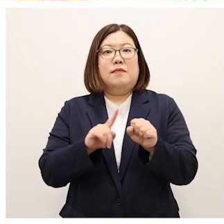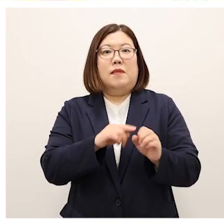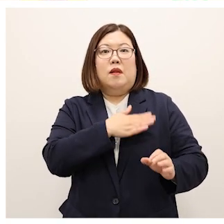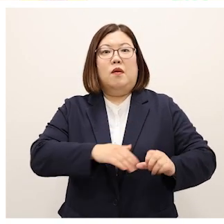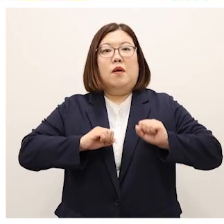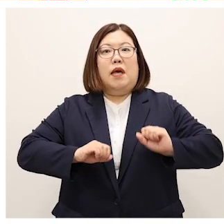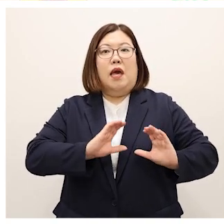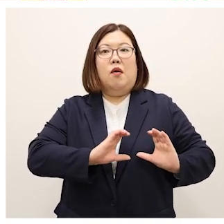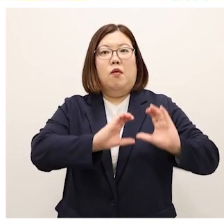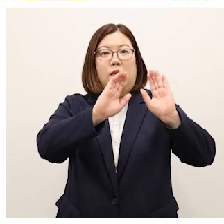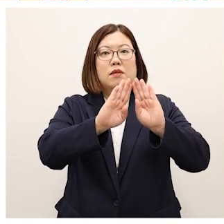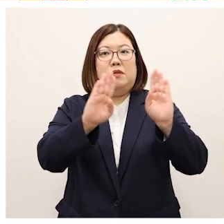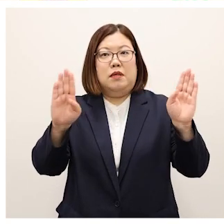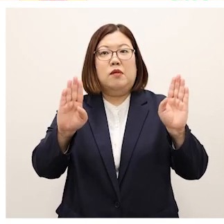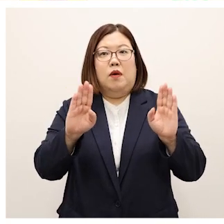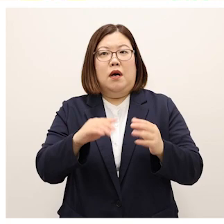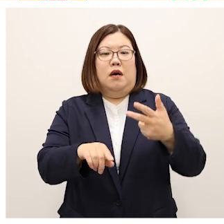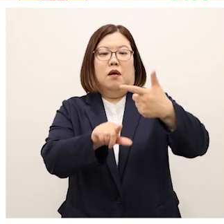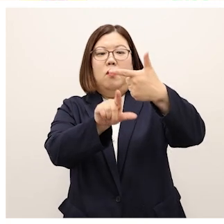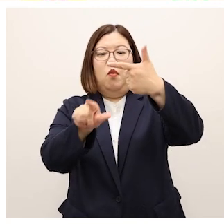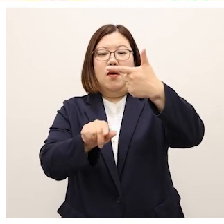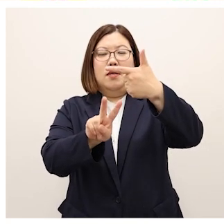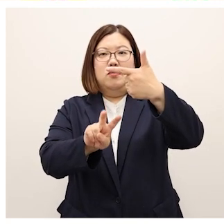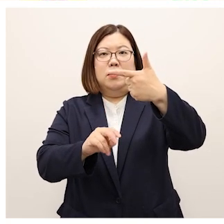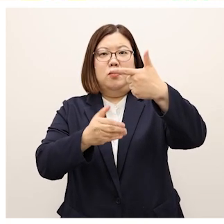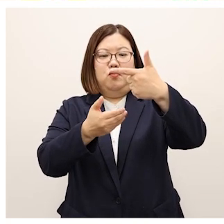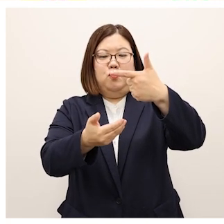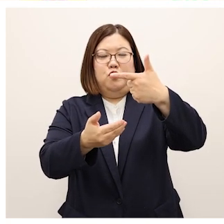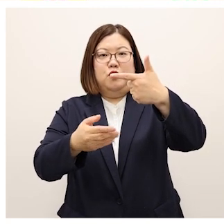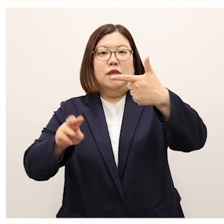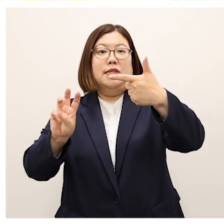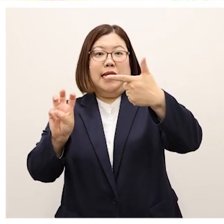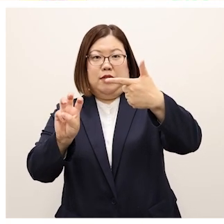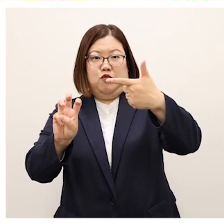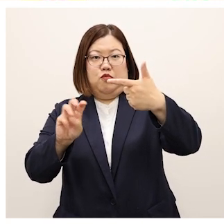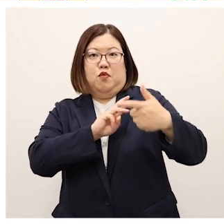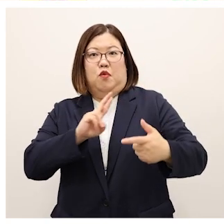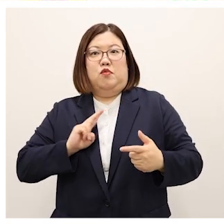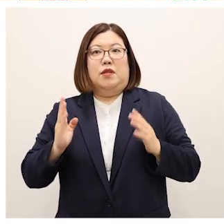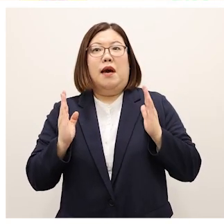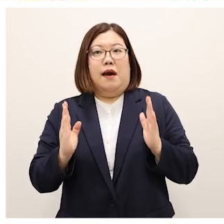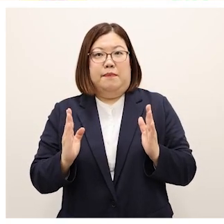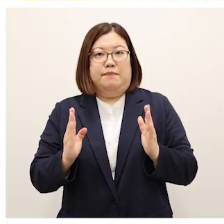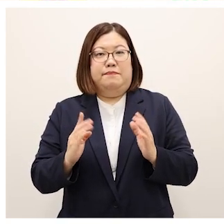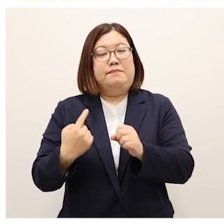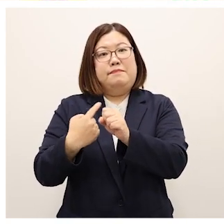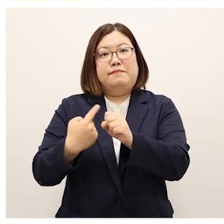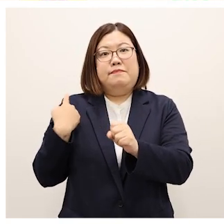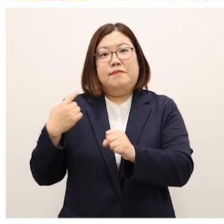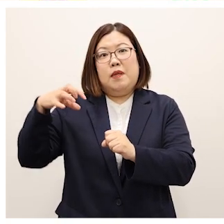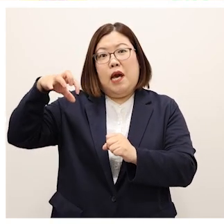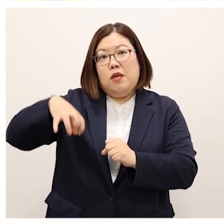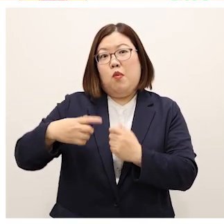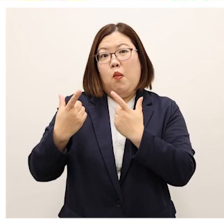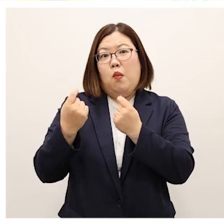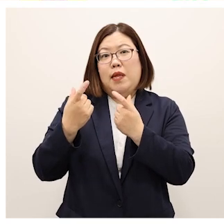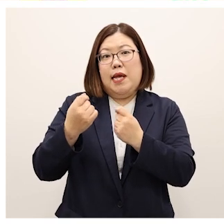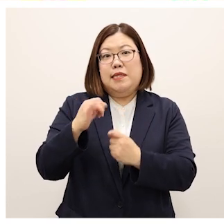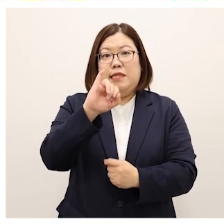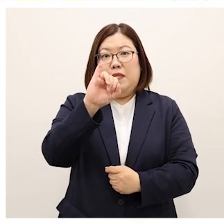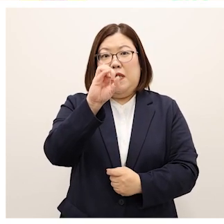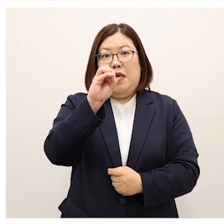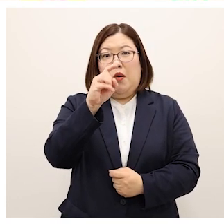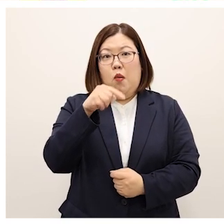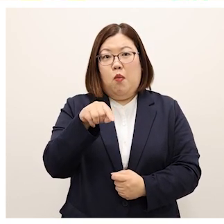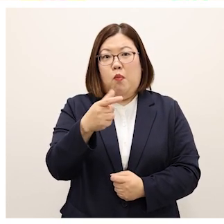ください。今年の健康祭りにつきましては、6月29日土曜日と30日日曜日の2